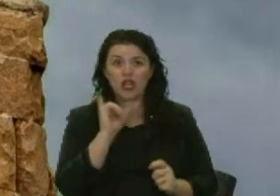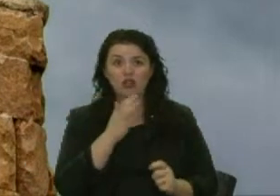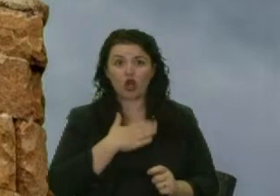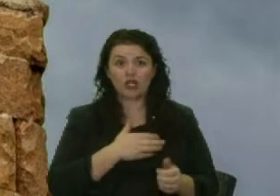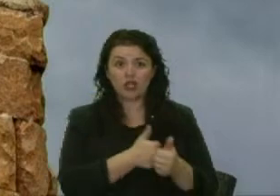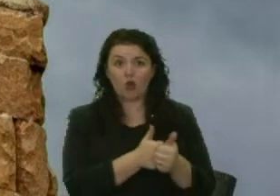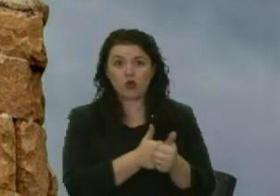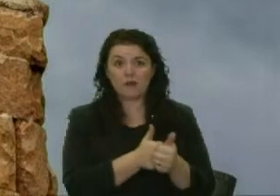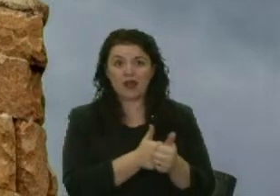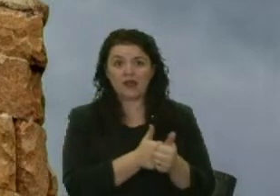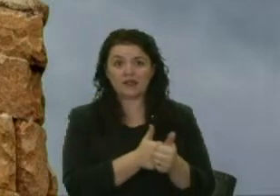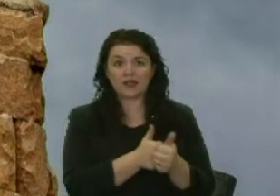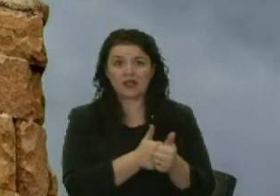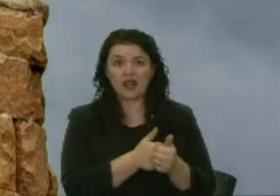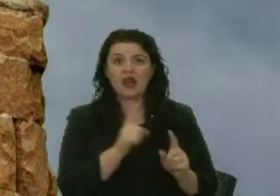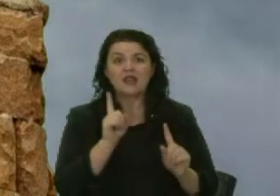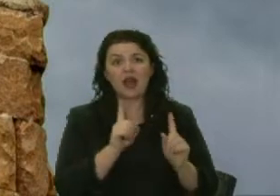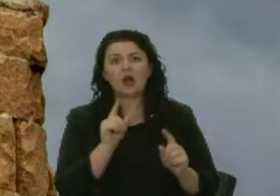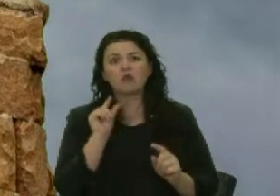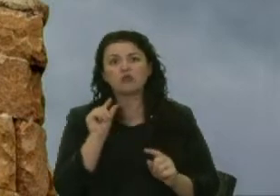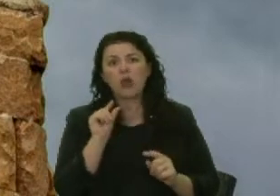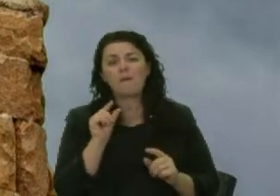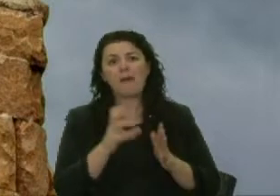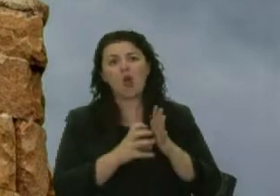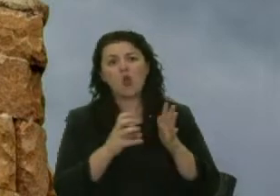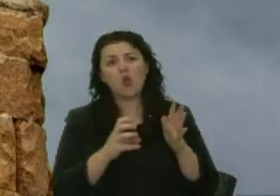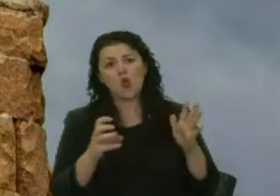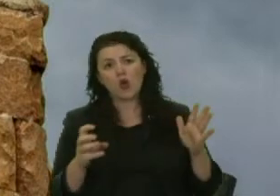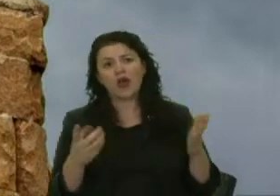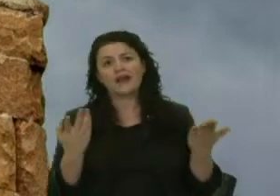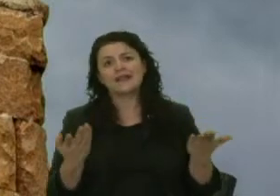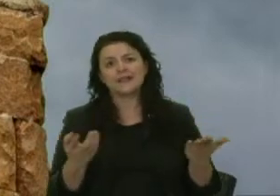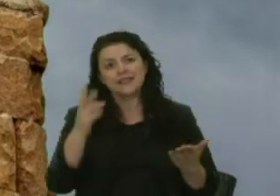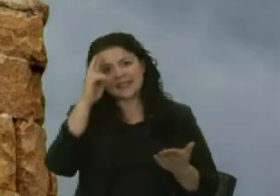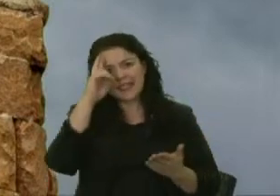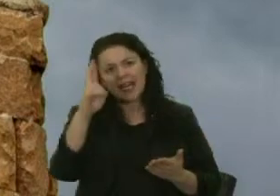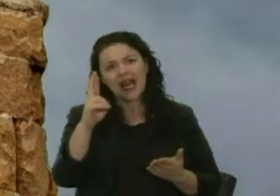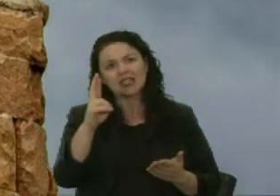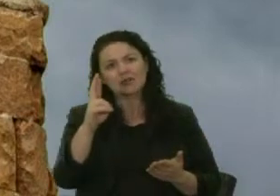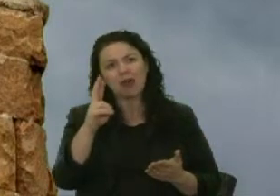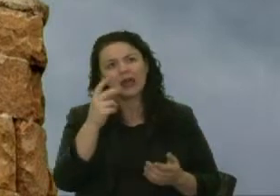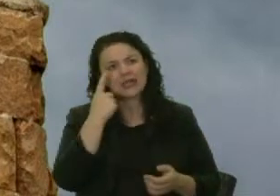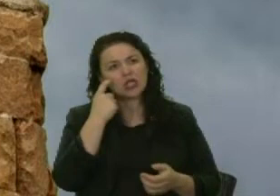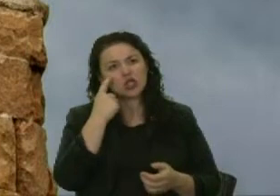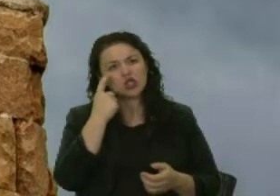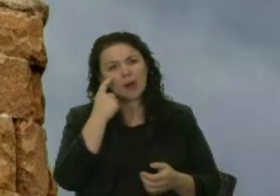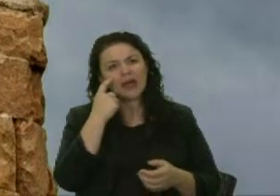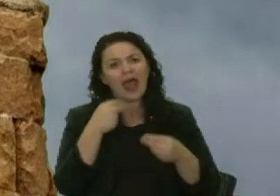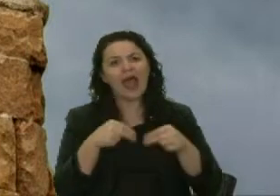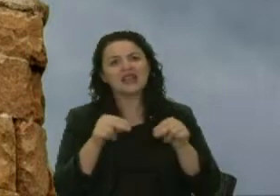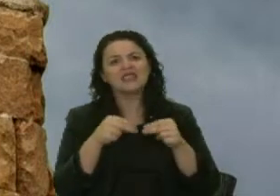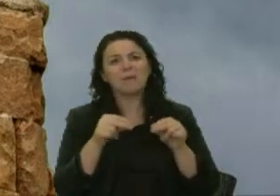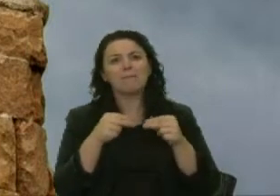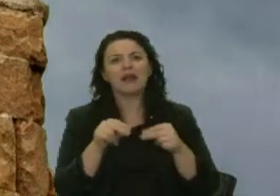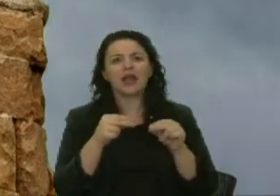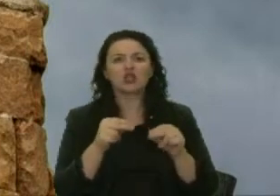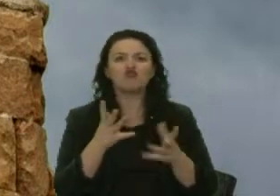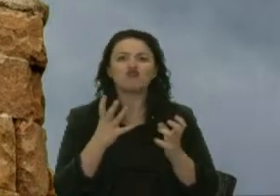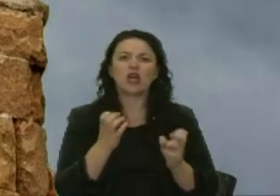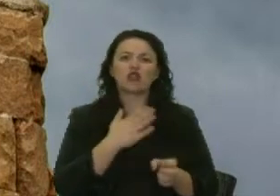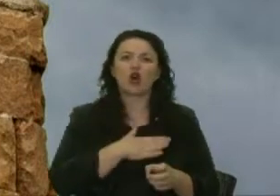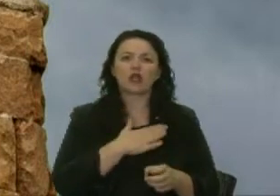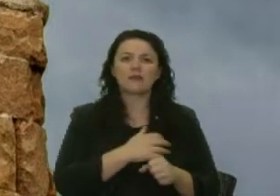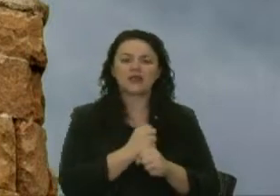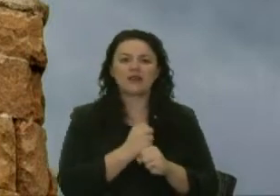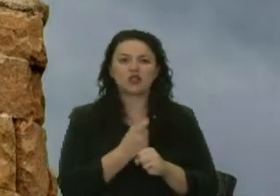urmărească și de aceea dacă va fi un pic mai lungă este ca o formă de respect pentru clujeni încercând să explic cât mai în detaliu ce dorim să facem